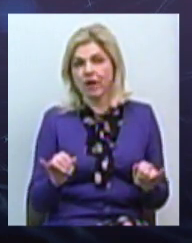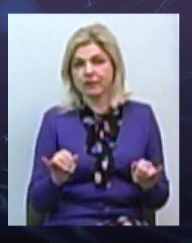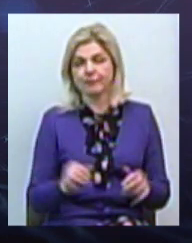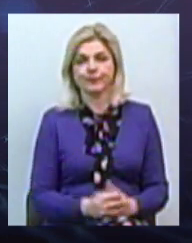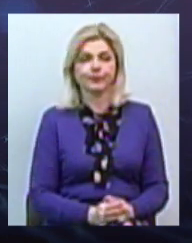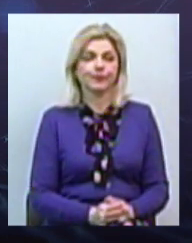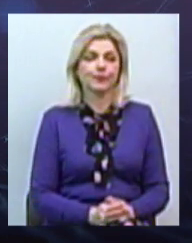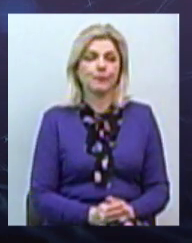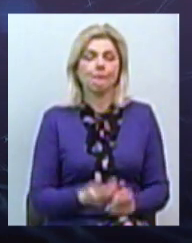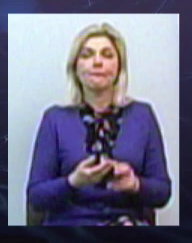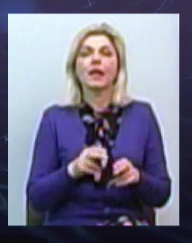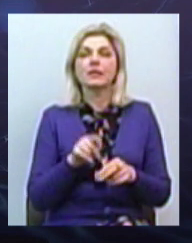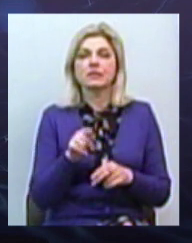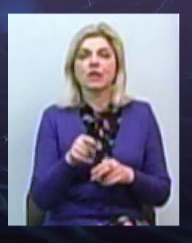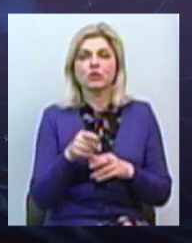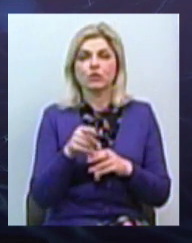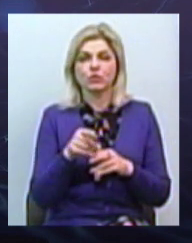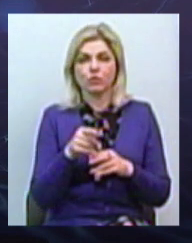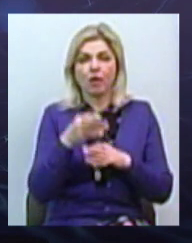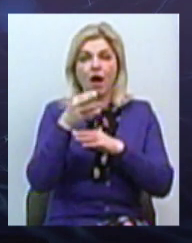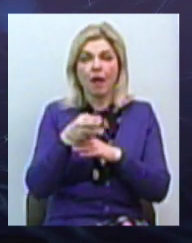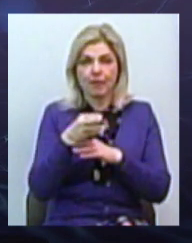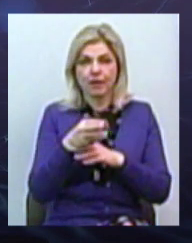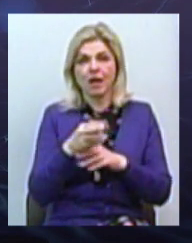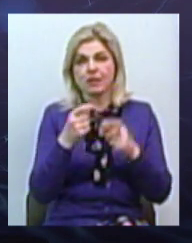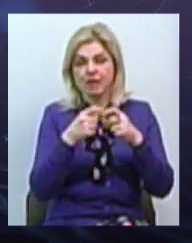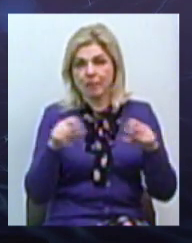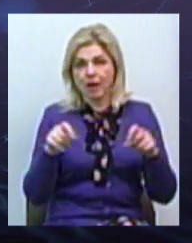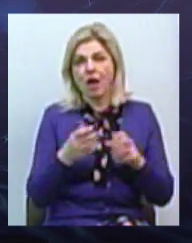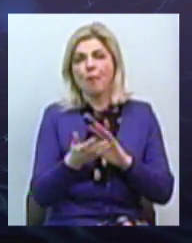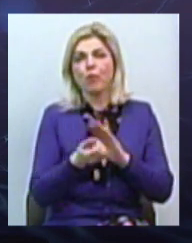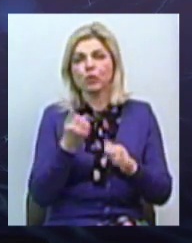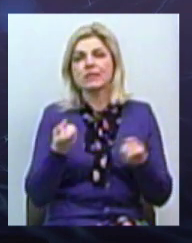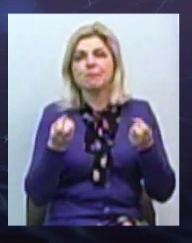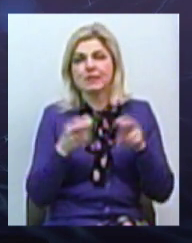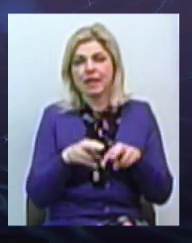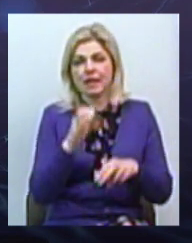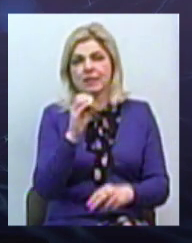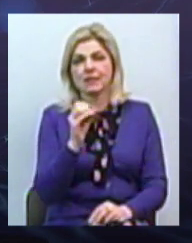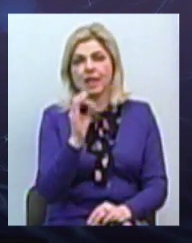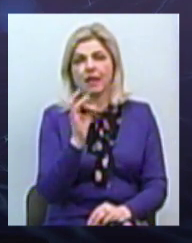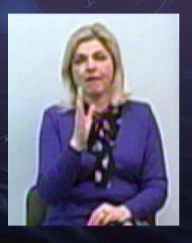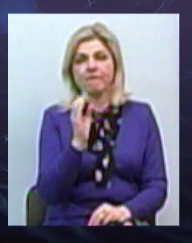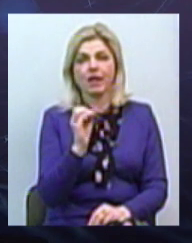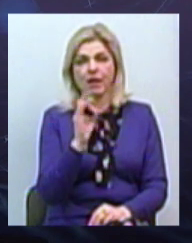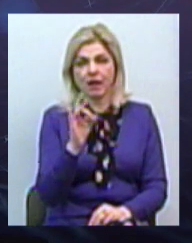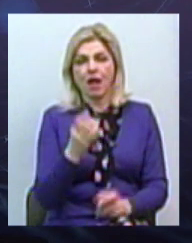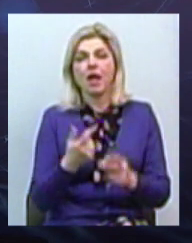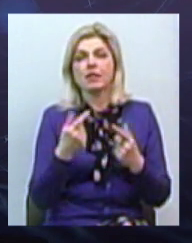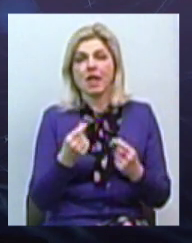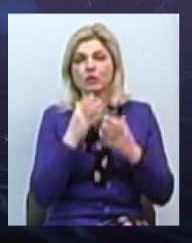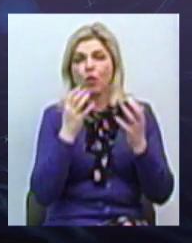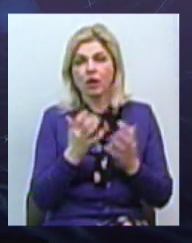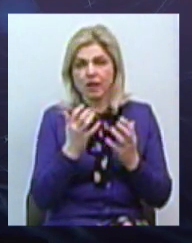Ці зображення з цих камер ми отримуємо на спеціальному сервері, на якому воно зберігається десь близько місяця.